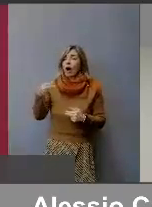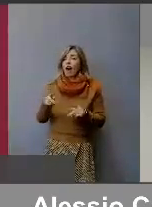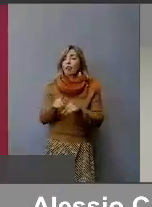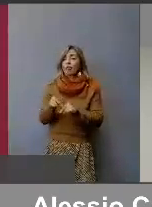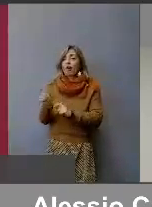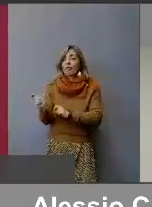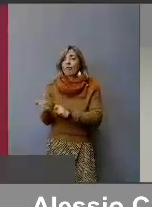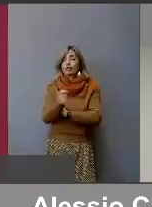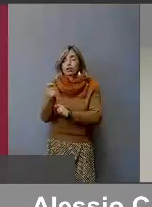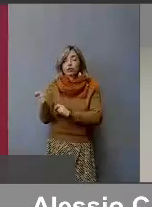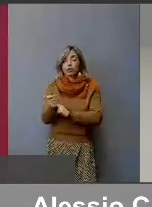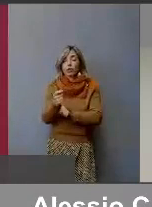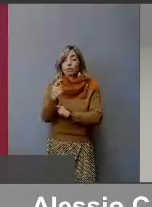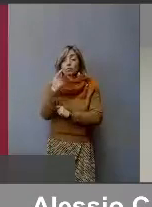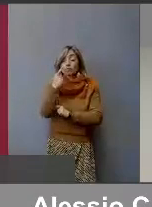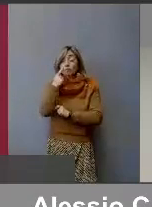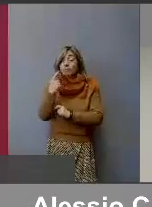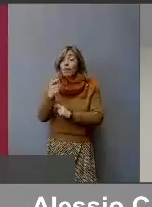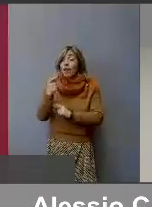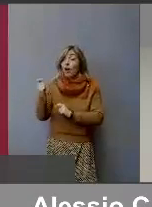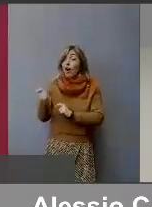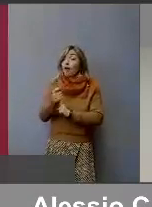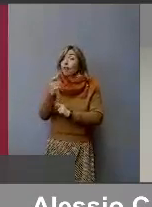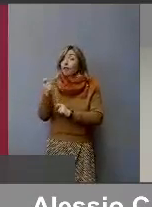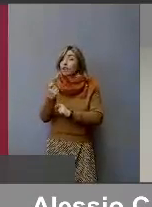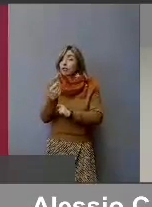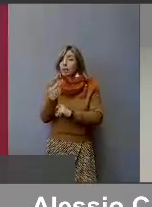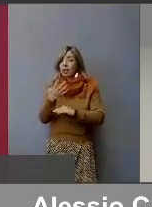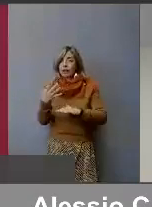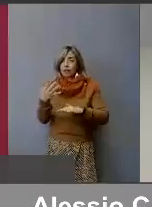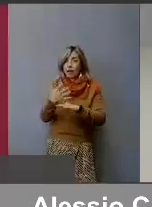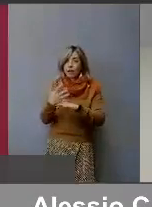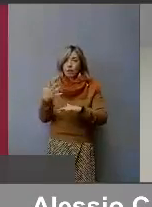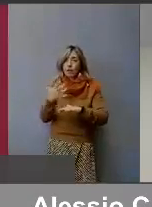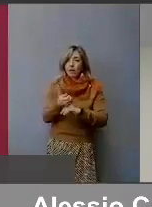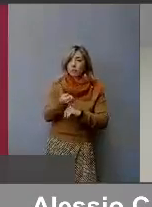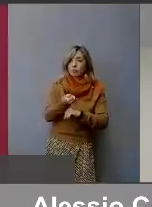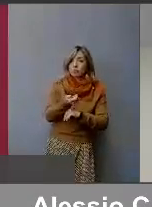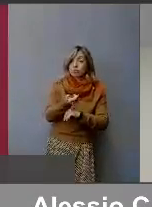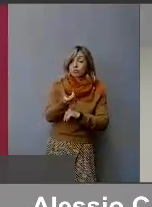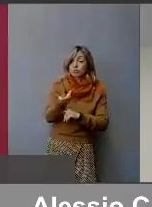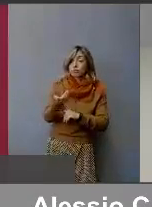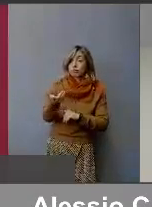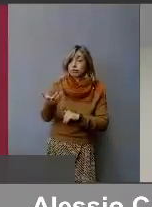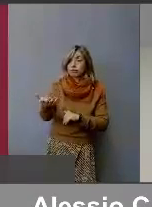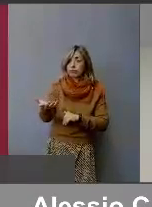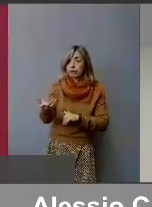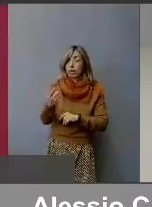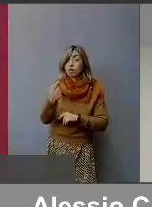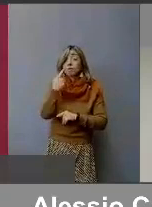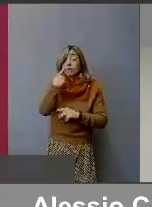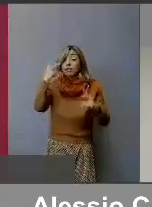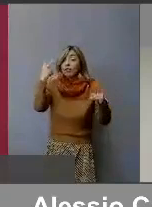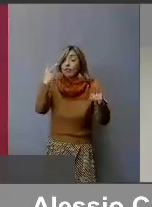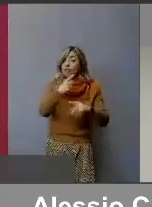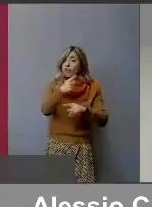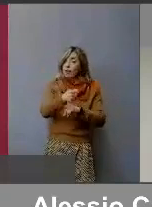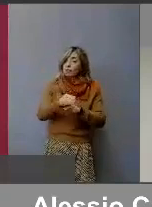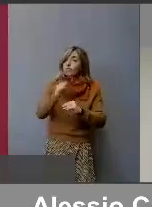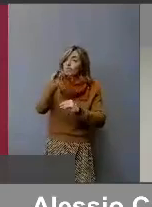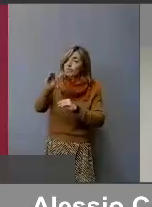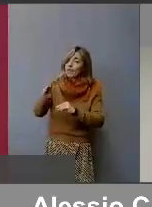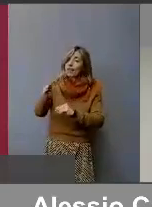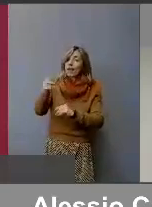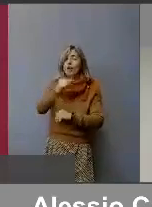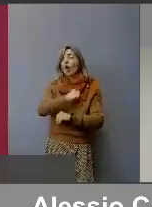50 euro l'amministrazione comunale oggi vigile del fuoco girerebbero tutti in elicottero non giri davvero più quei mezzi diciamo su gomma